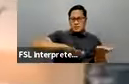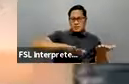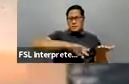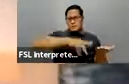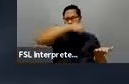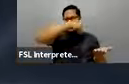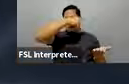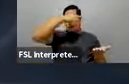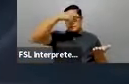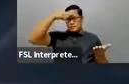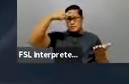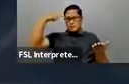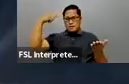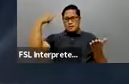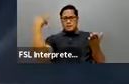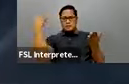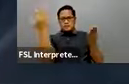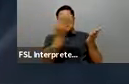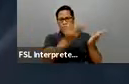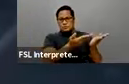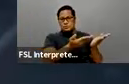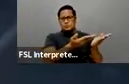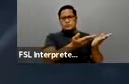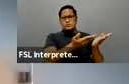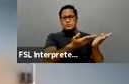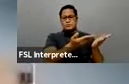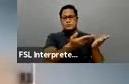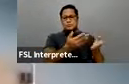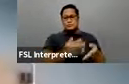mamatay ng dahil sa'yo.